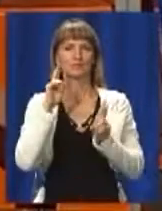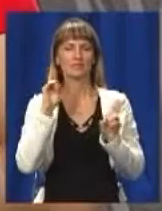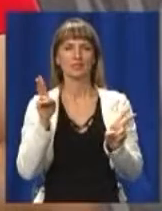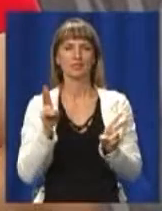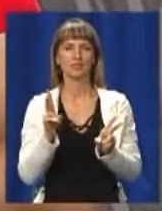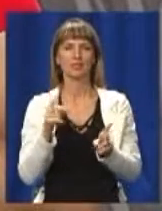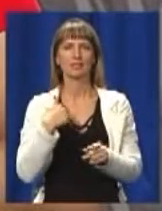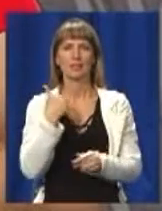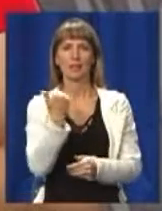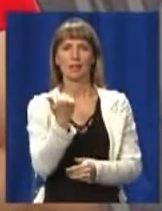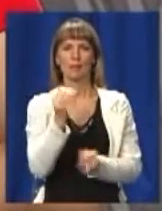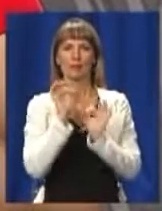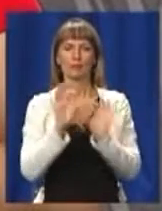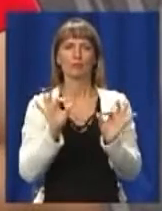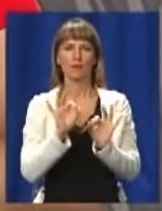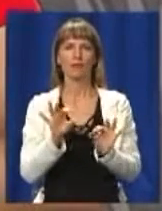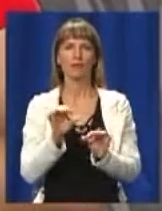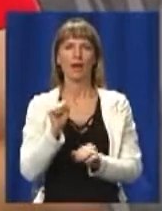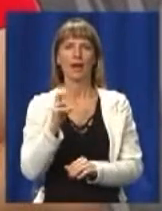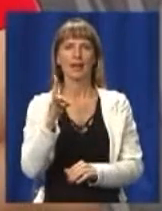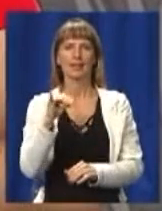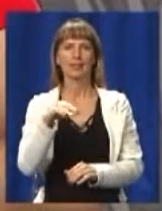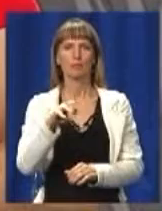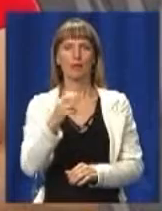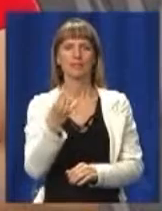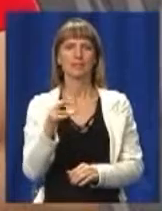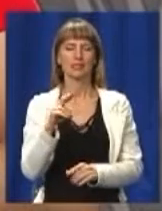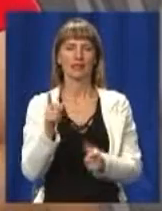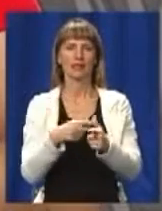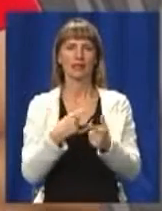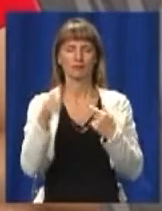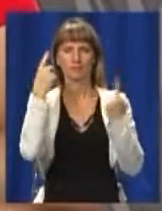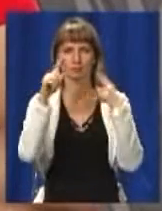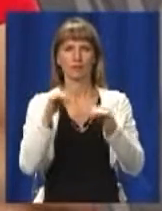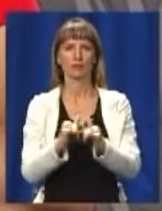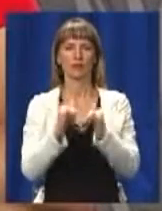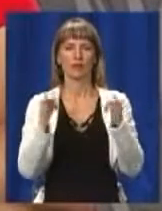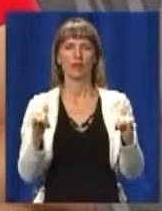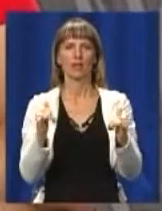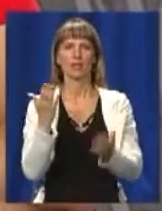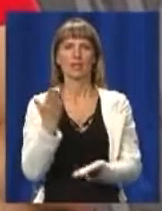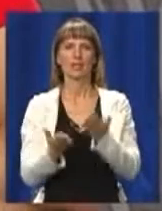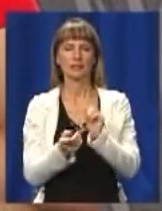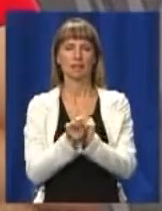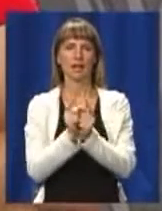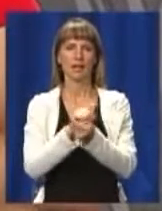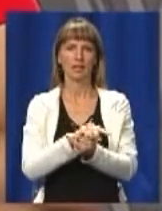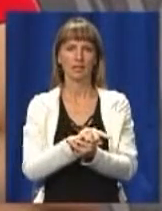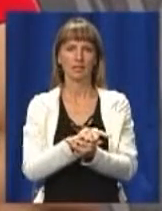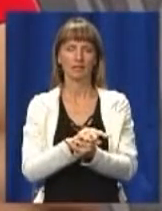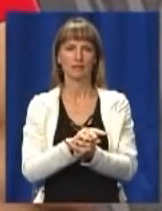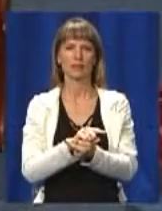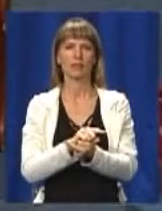Навіть не знаєш, от я тобі розповім. В принципі, анімація або мультиплікація – це збільшення або зростання з латинської мови, якщо перекладати,